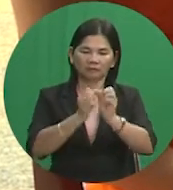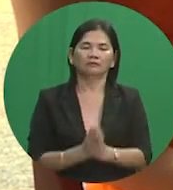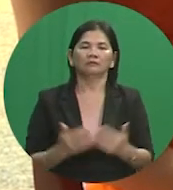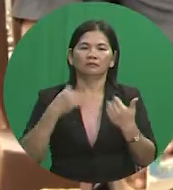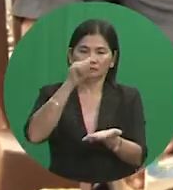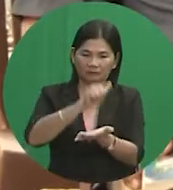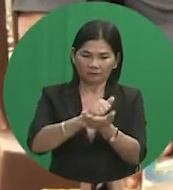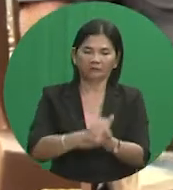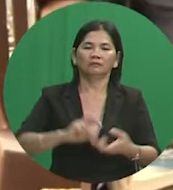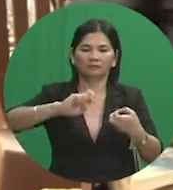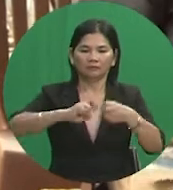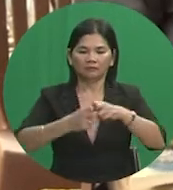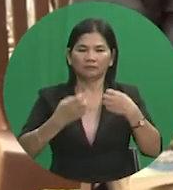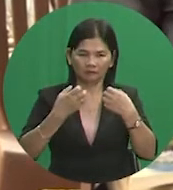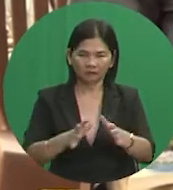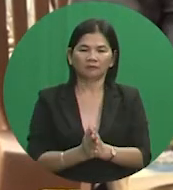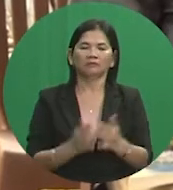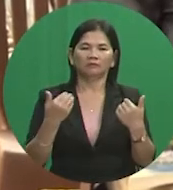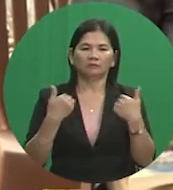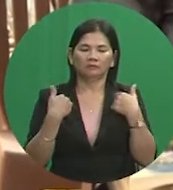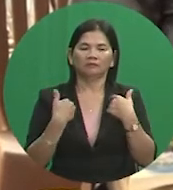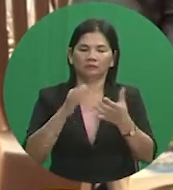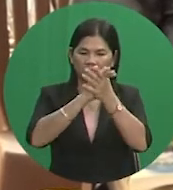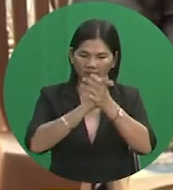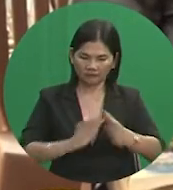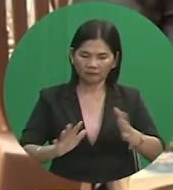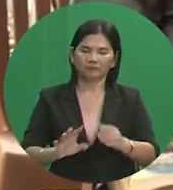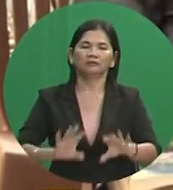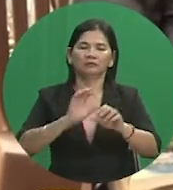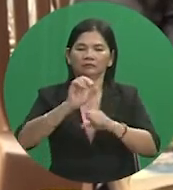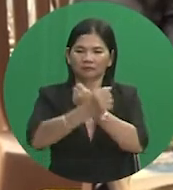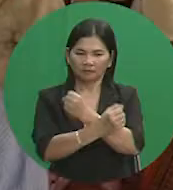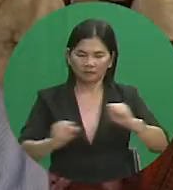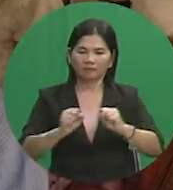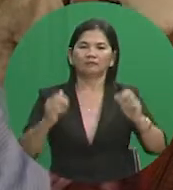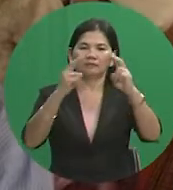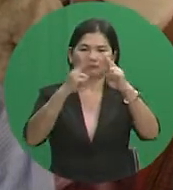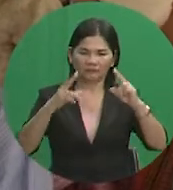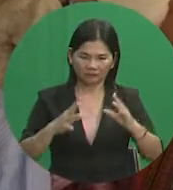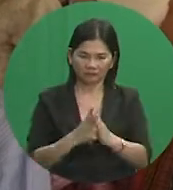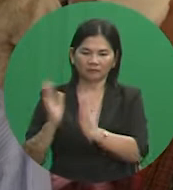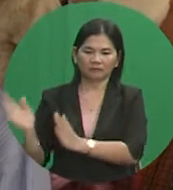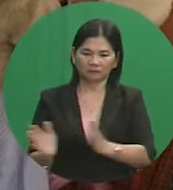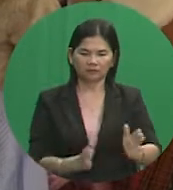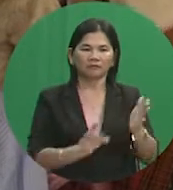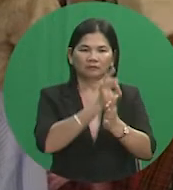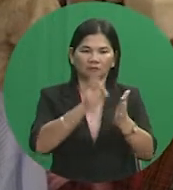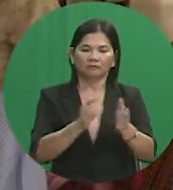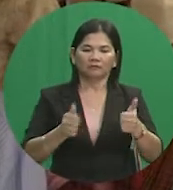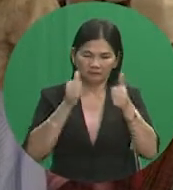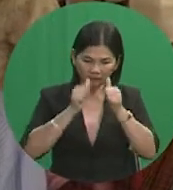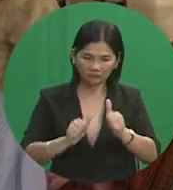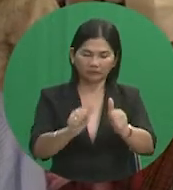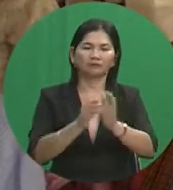พรสำหรับปัญหาในนี้ได้รับทราบบ้านซอกซอนตะเพียบสวัสดิ์ตะเพียบสเทระเพียบสังคมสันดับถนอบซาเทระนาบ้านอ้อประส